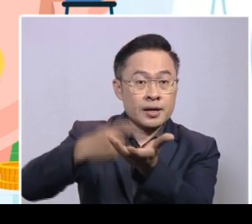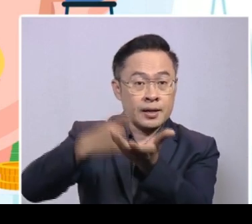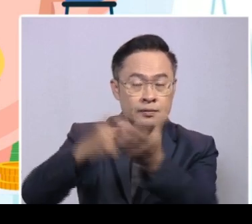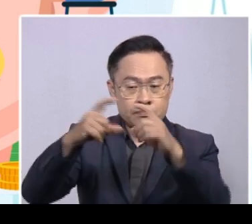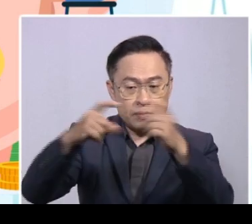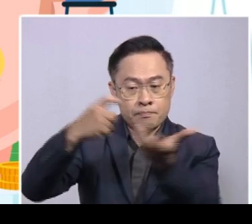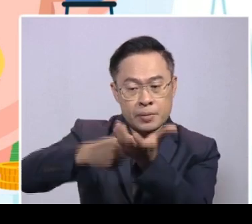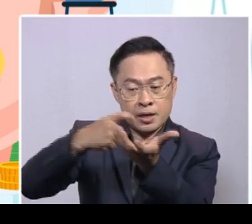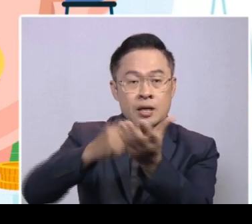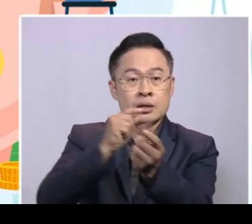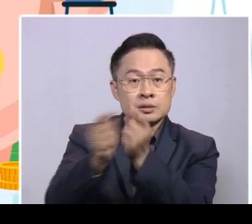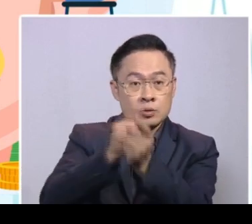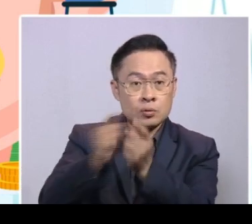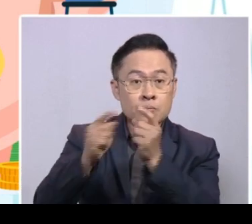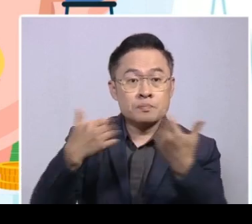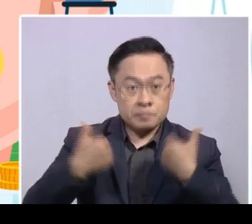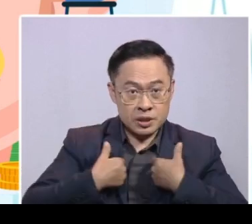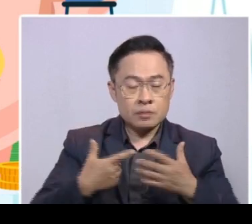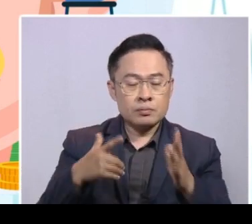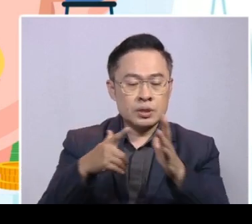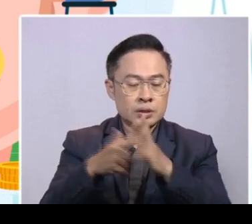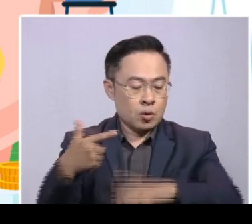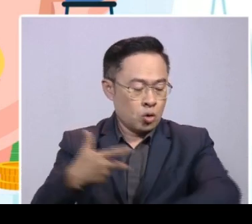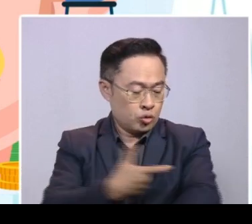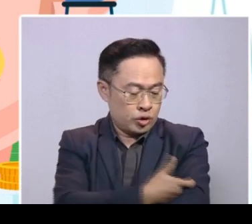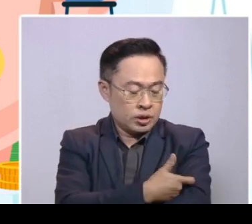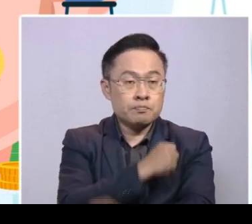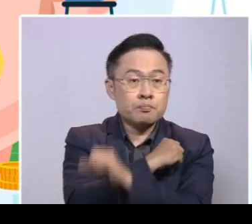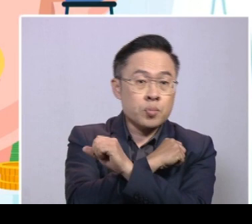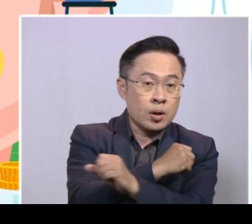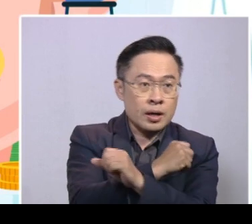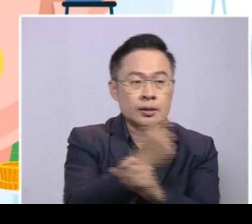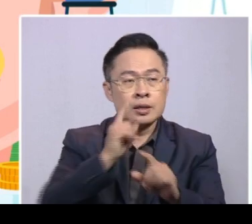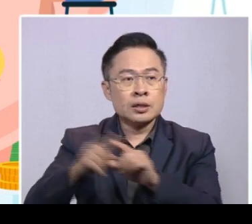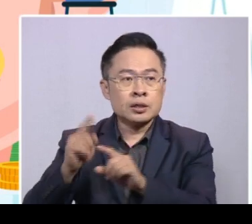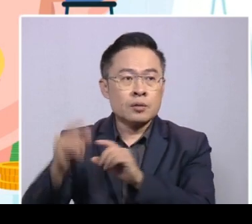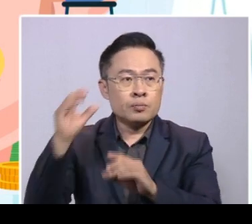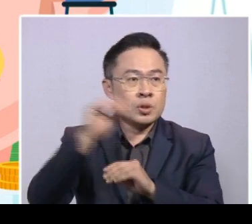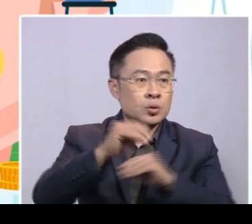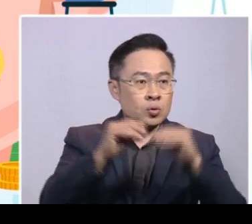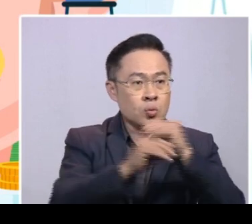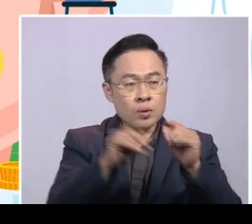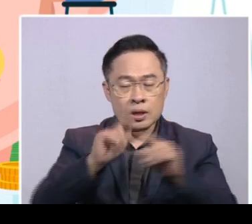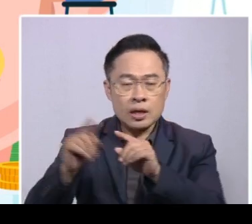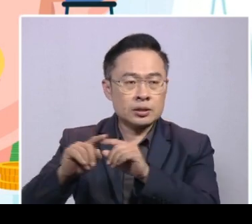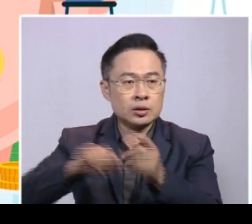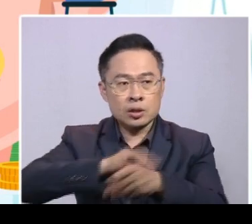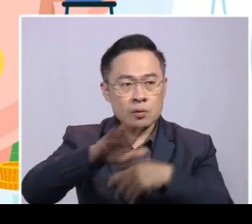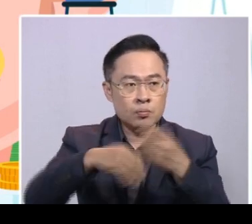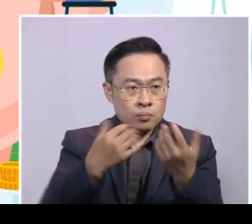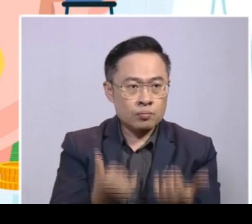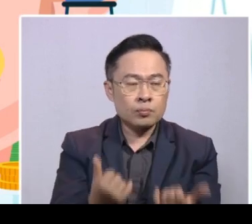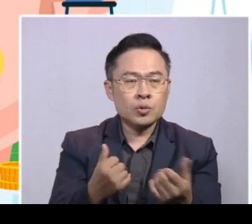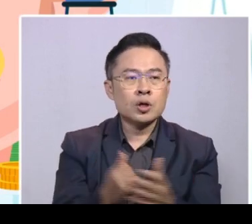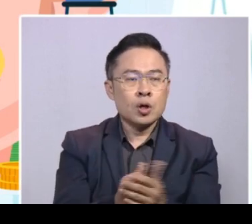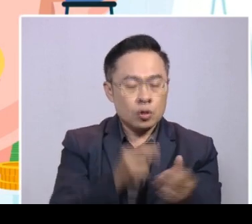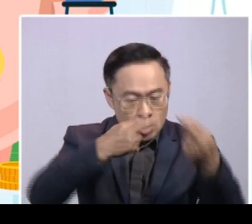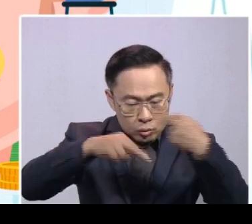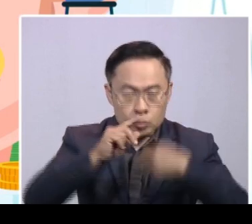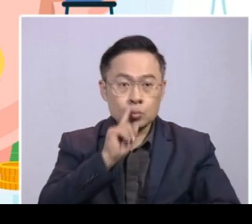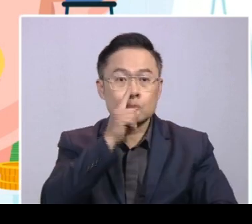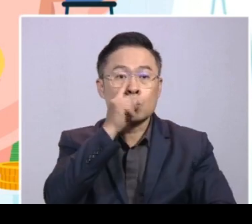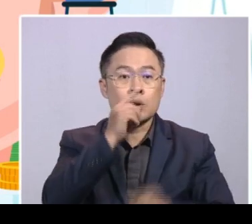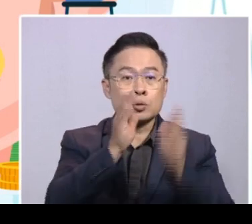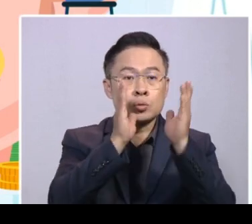นีการทำ Sandbox มีการตรววัษาควบคุมดูแลและโครงการแรงงานเราสู้ด้กันมีการตวคดกรองโควิด 500